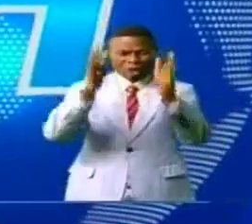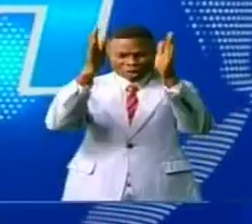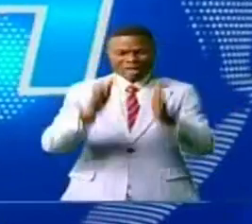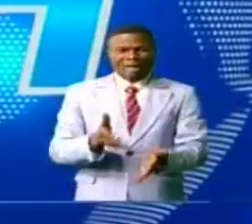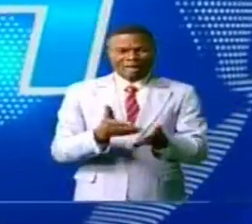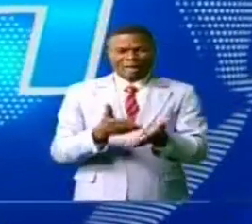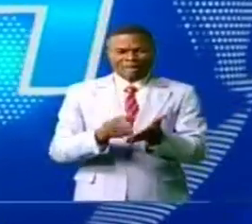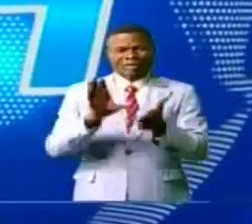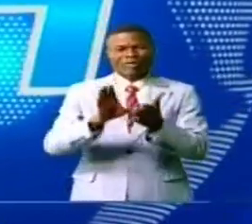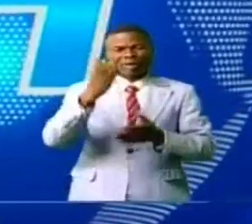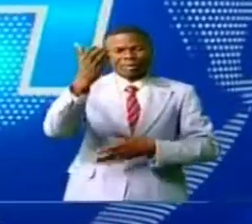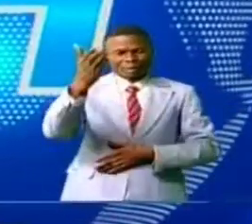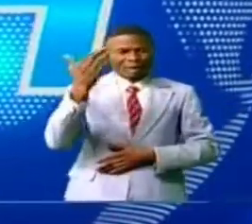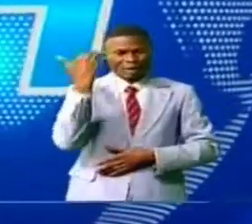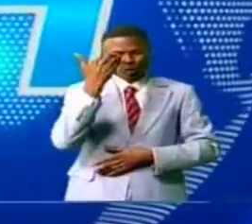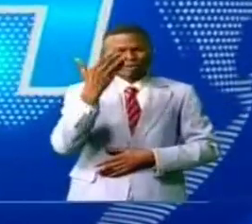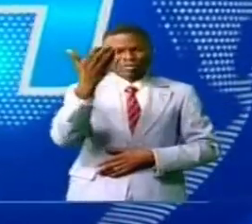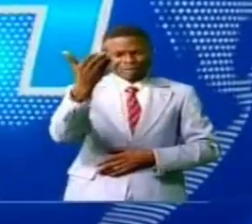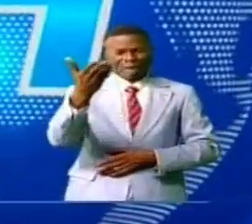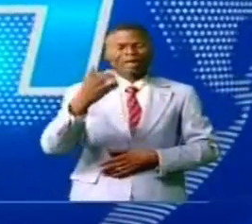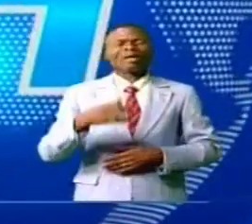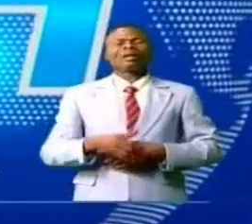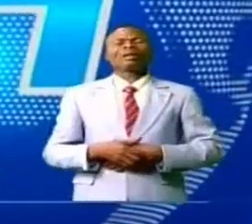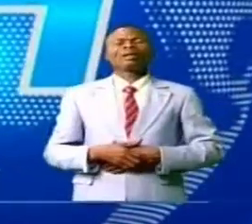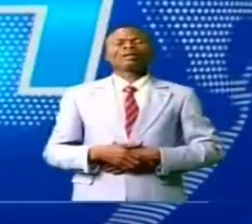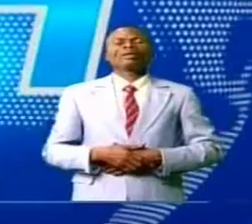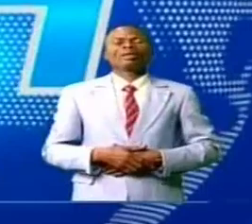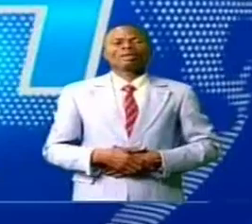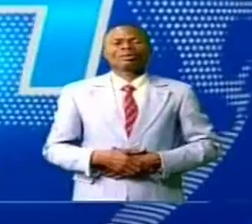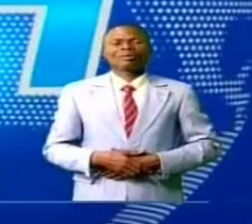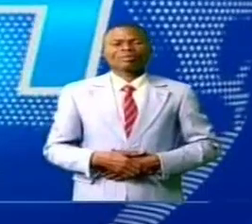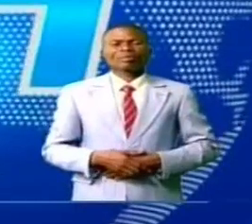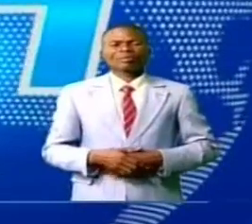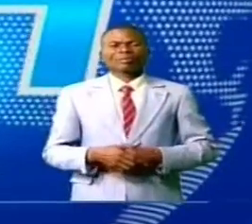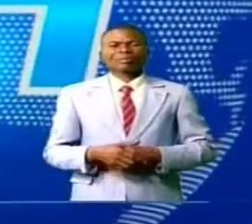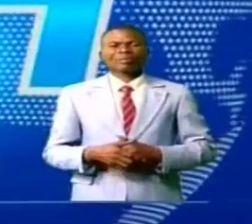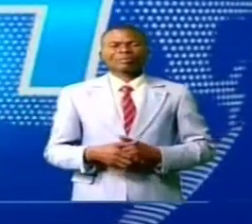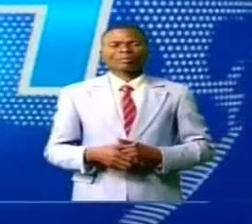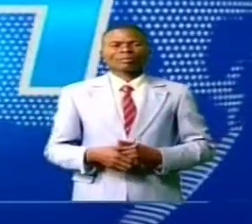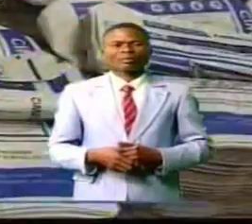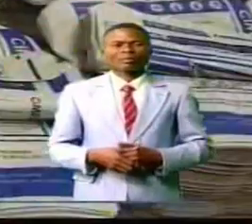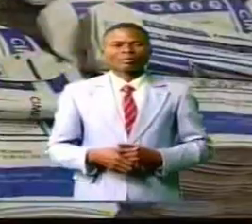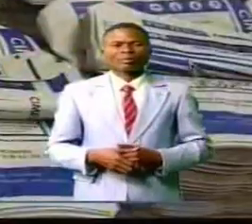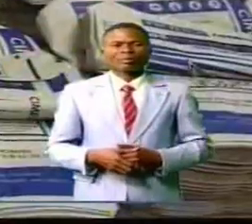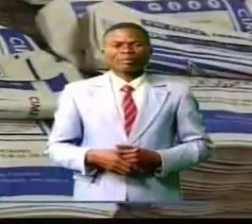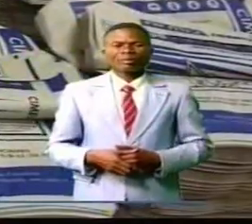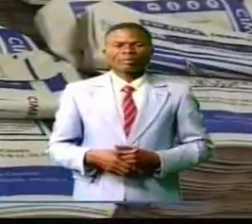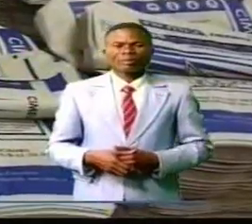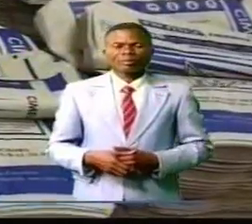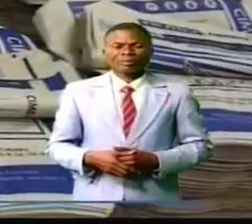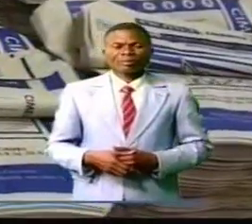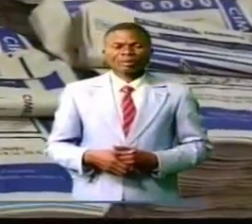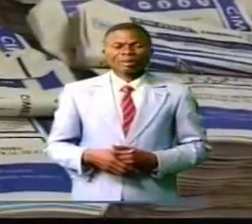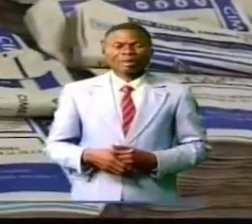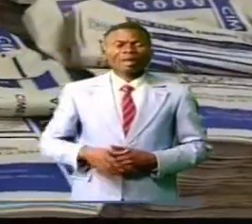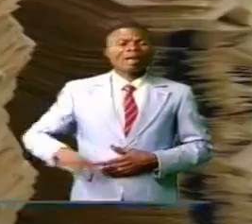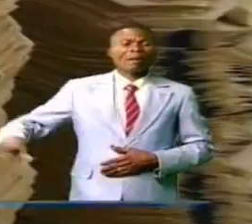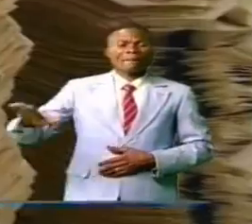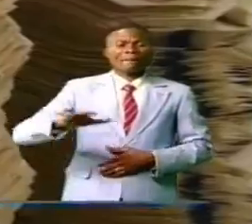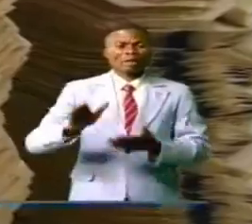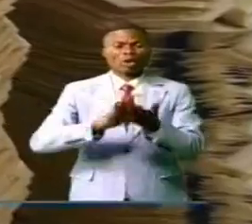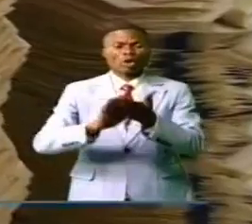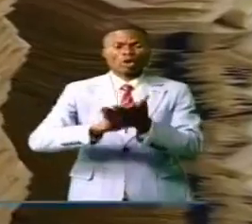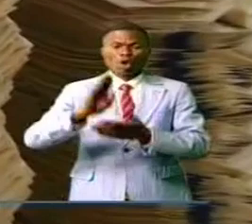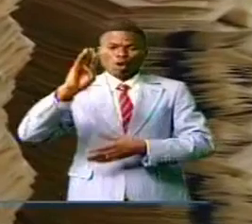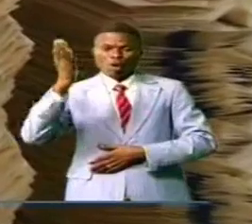sacs Made in Congo. Reportage Eric Kabamba, Congolo et Betty Amani. De part et d'autre par la couleur bleue,